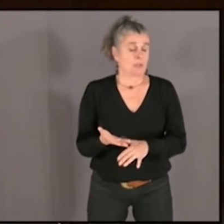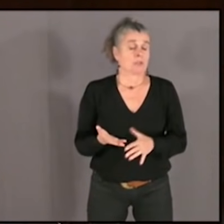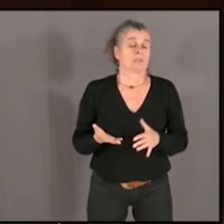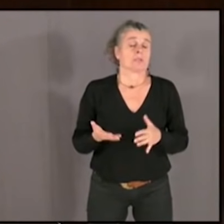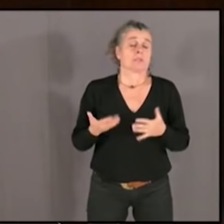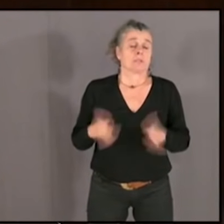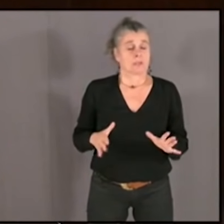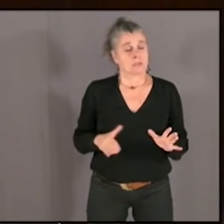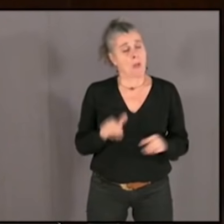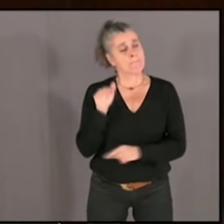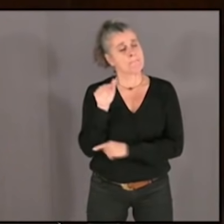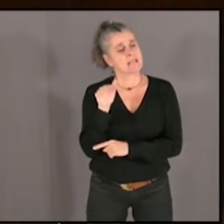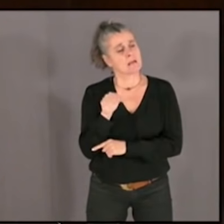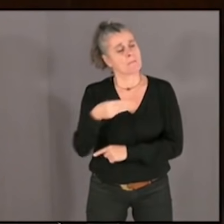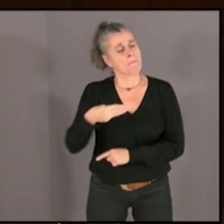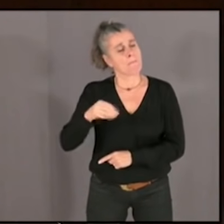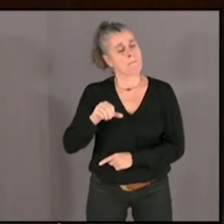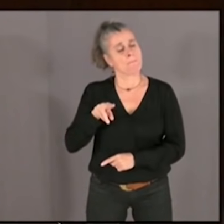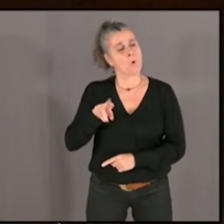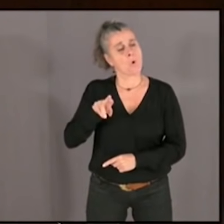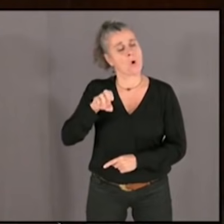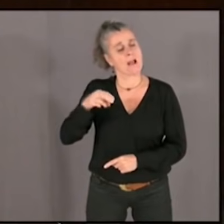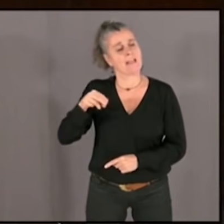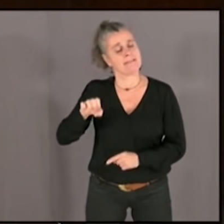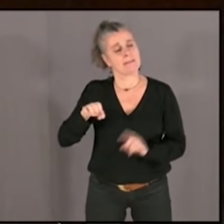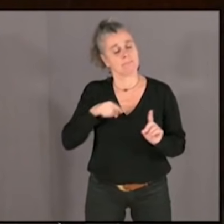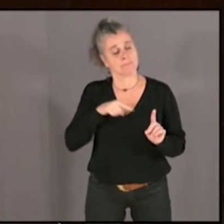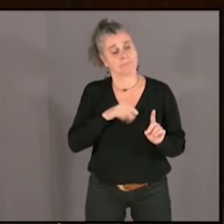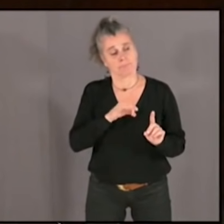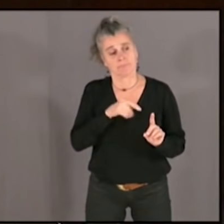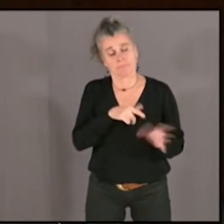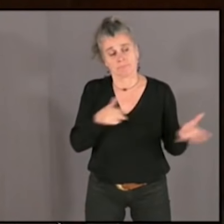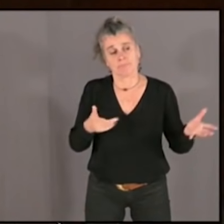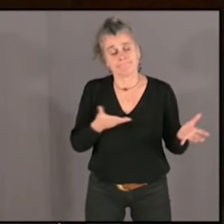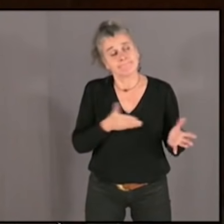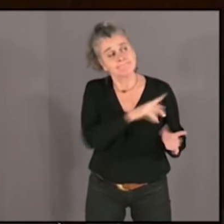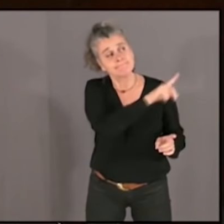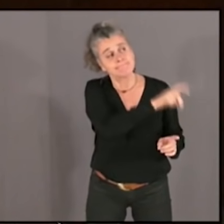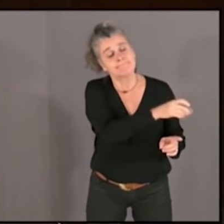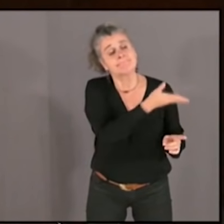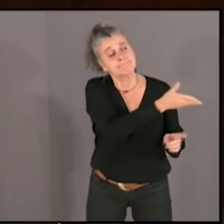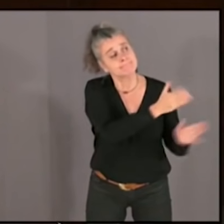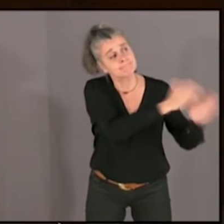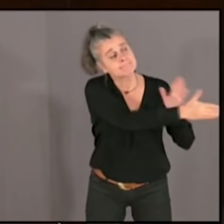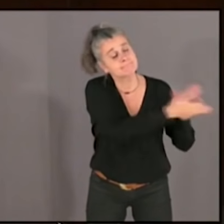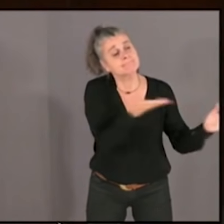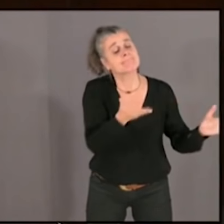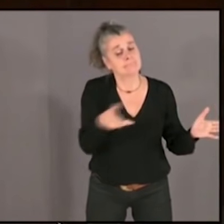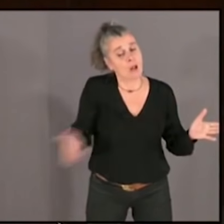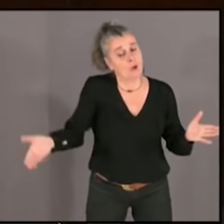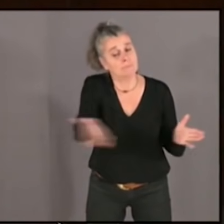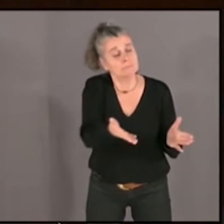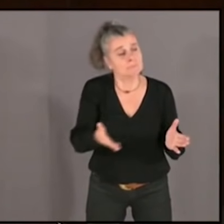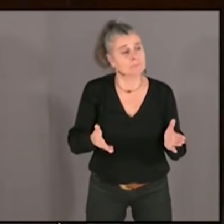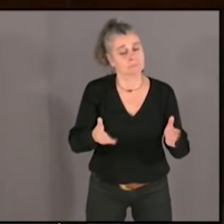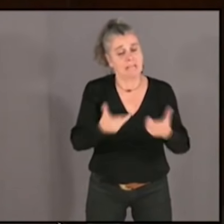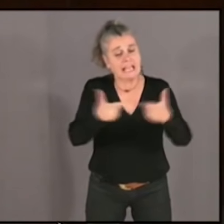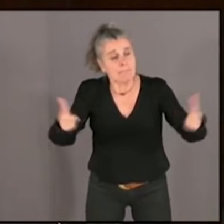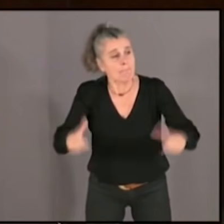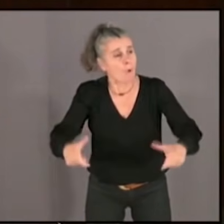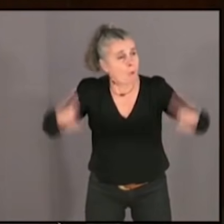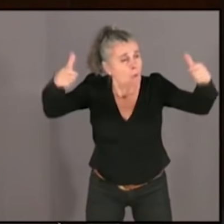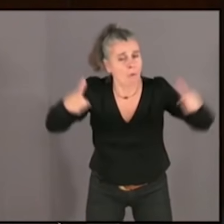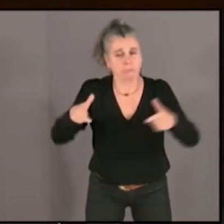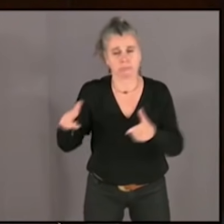Maître Morène vous a interrogé sur ce que vous comptez faire pour protéger les Marseillais, protéger les équipements, protéger